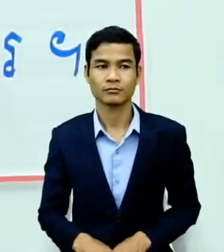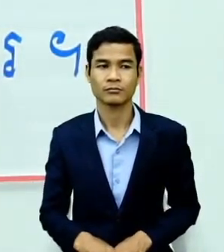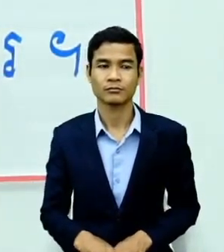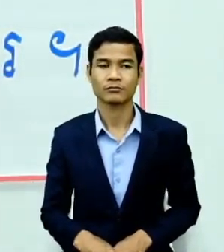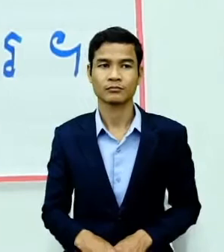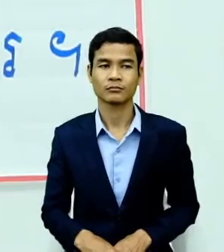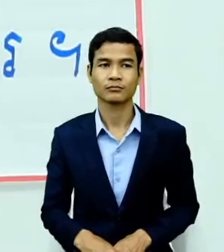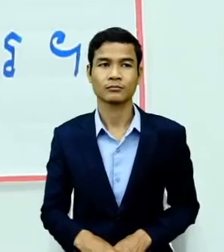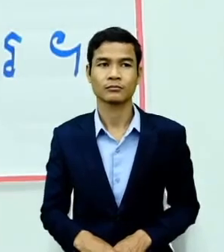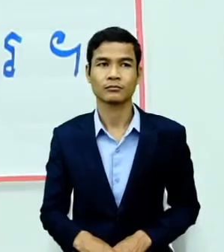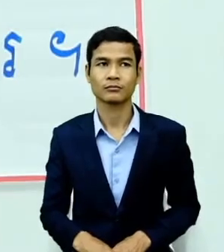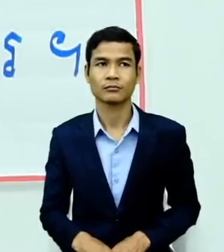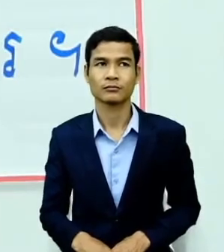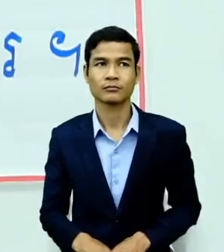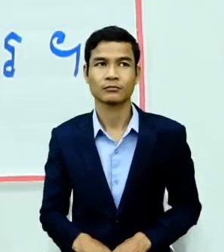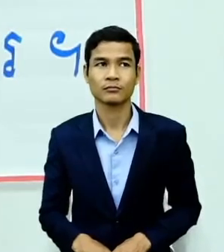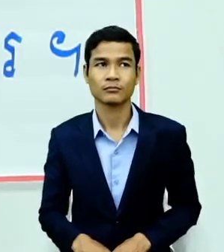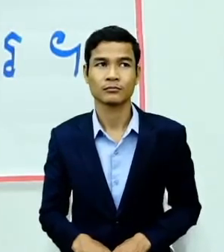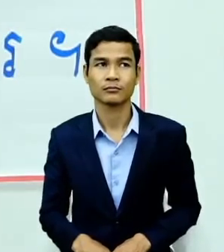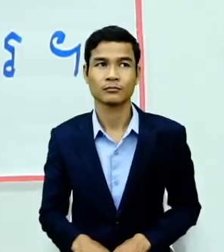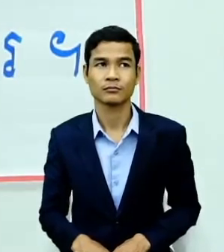ចា